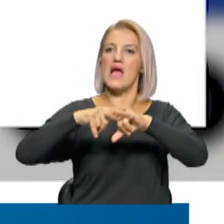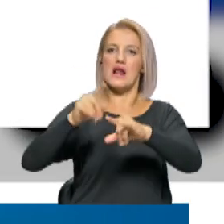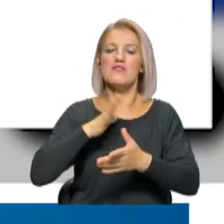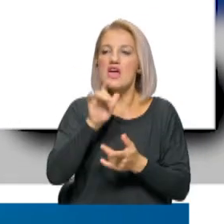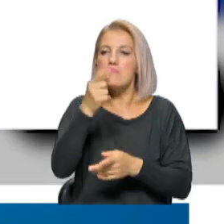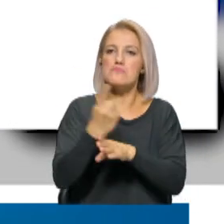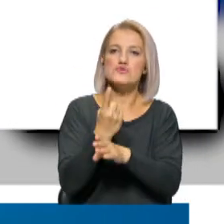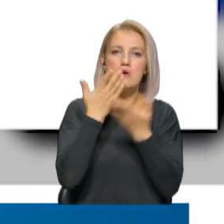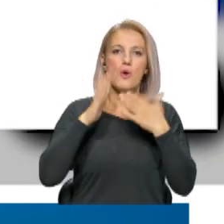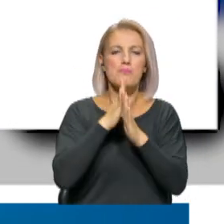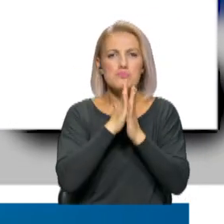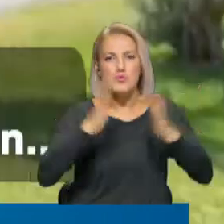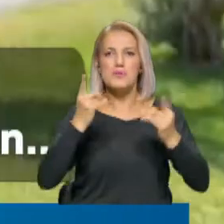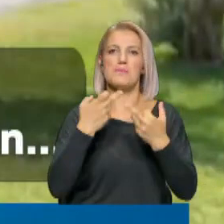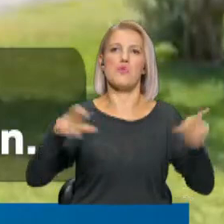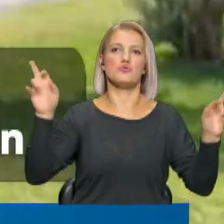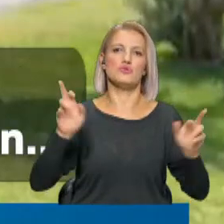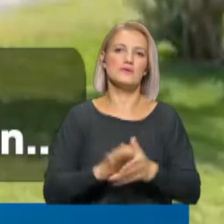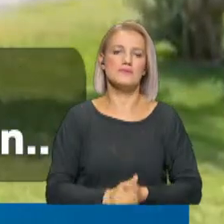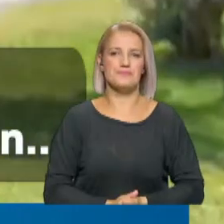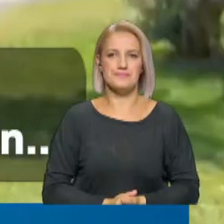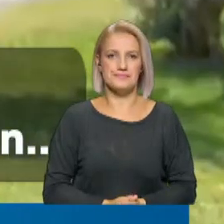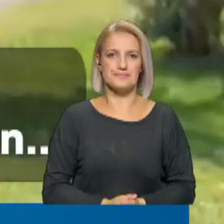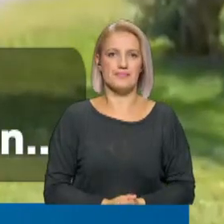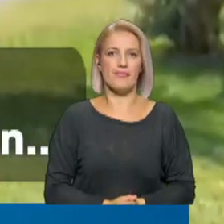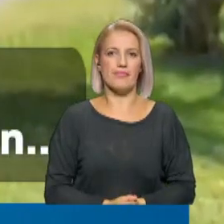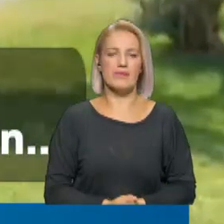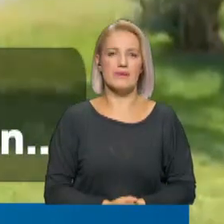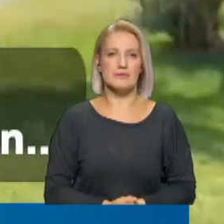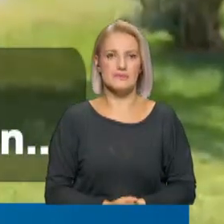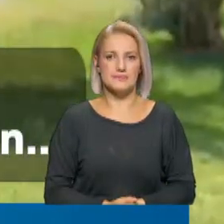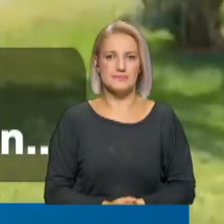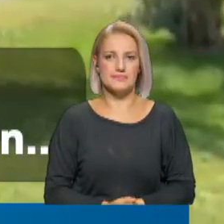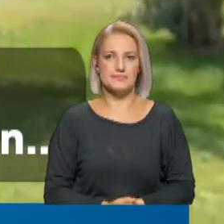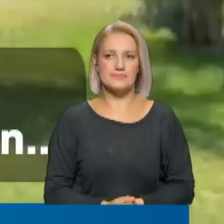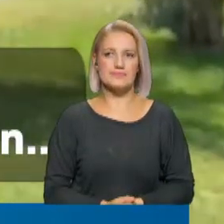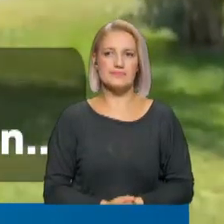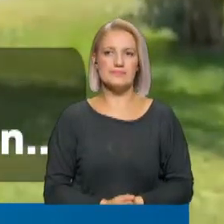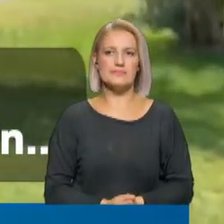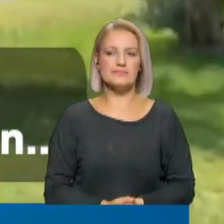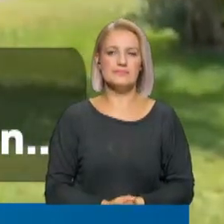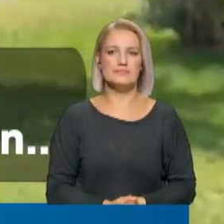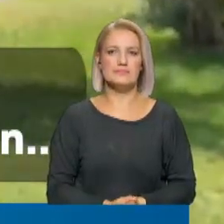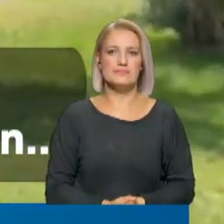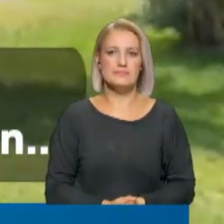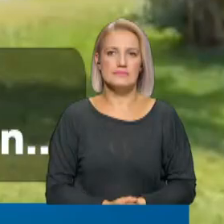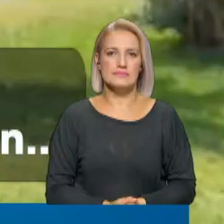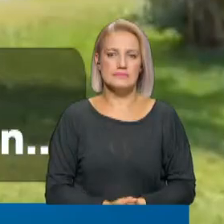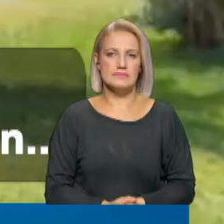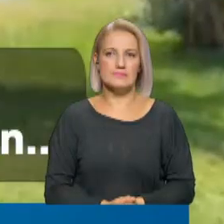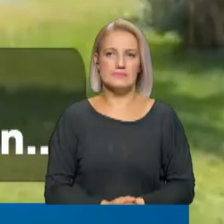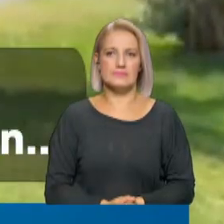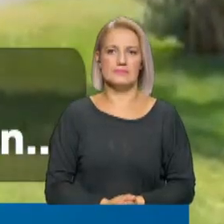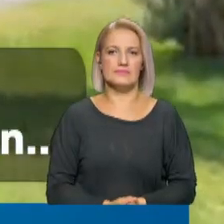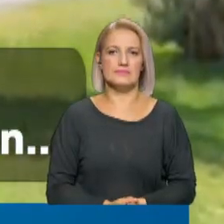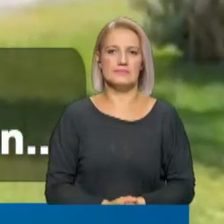şey yok. Sadece büyük bir boşluk. 1 milyon 600 bin öğrencinin evinde üzüntü var, şaşkınlık var ve